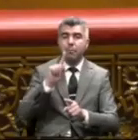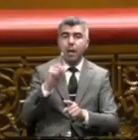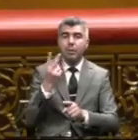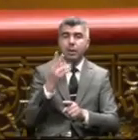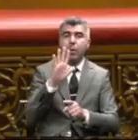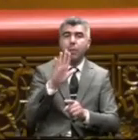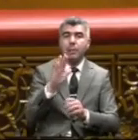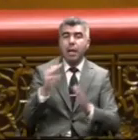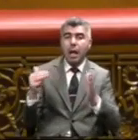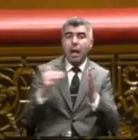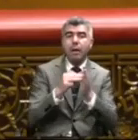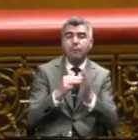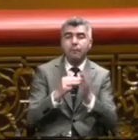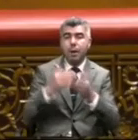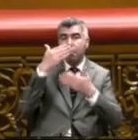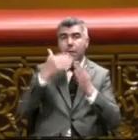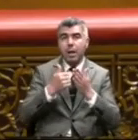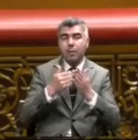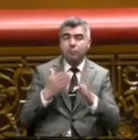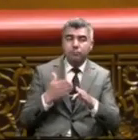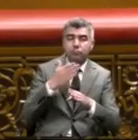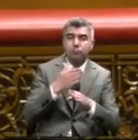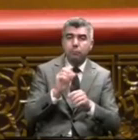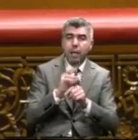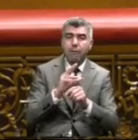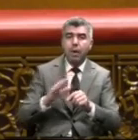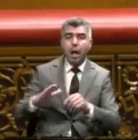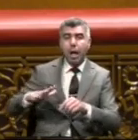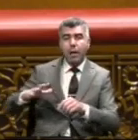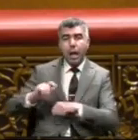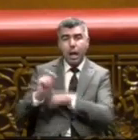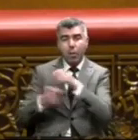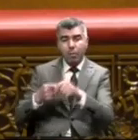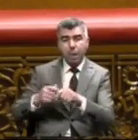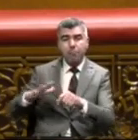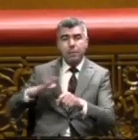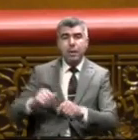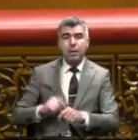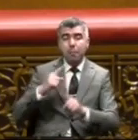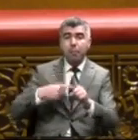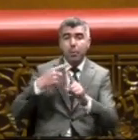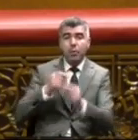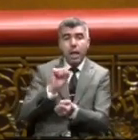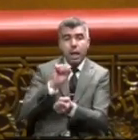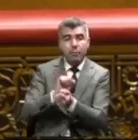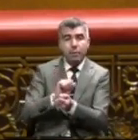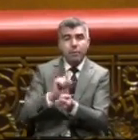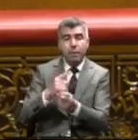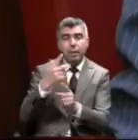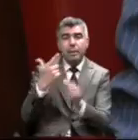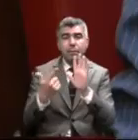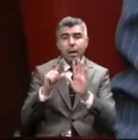الف مغربي من الباديه نحو المدينه في ظل حكومتكم ارتفاع عدد السجناء في سنه واحده بس